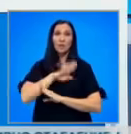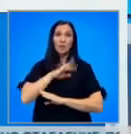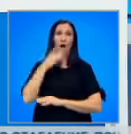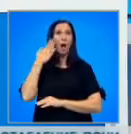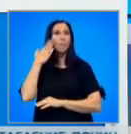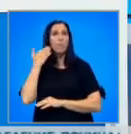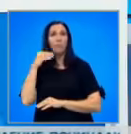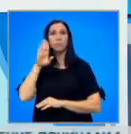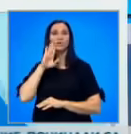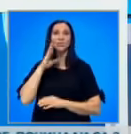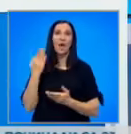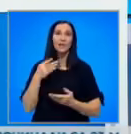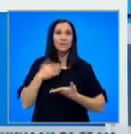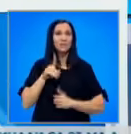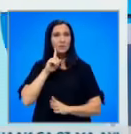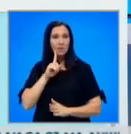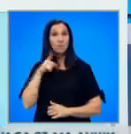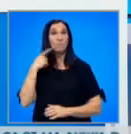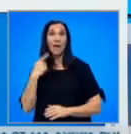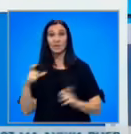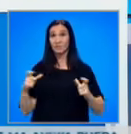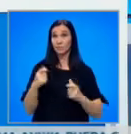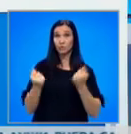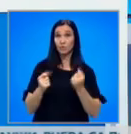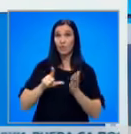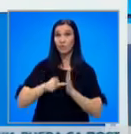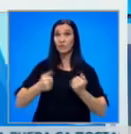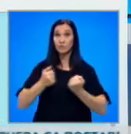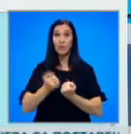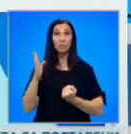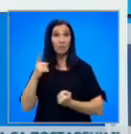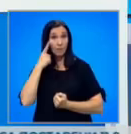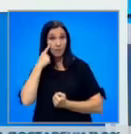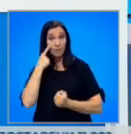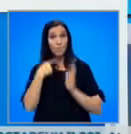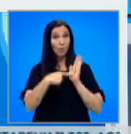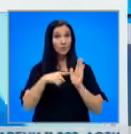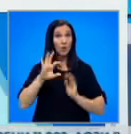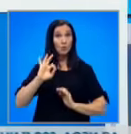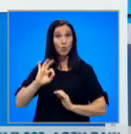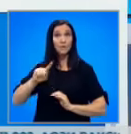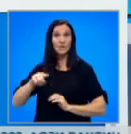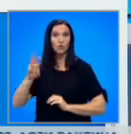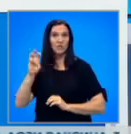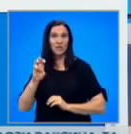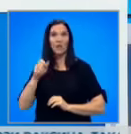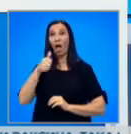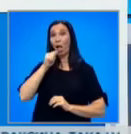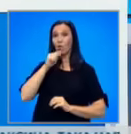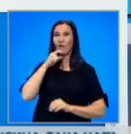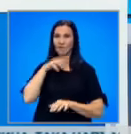години. Майката в семейството е шофирала по време на инцидента. Нейната проба е показала 0,30 промила алкохол в